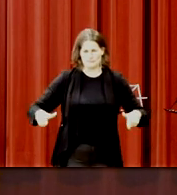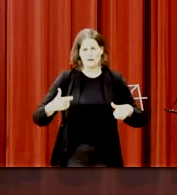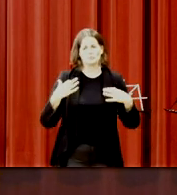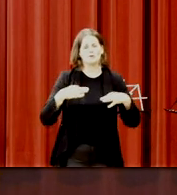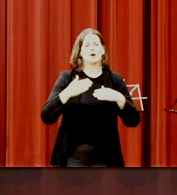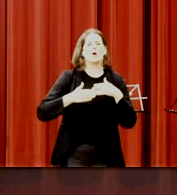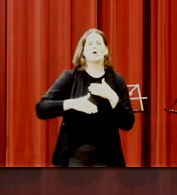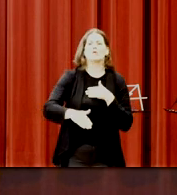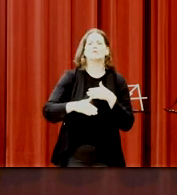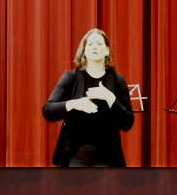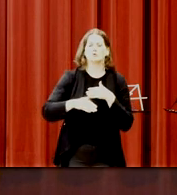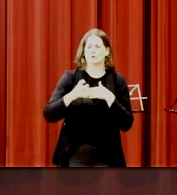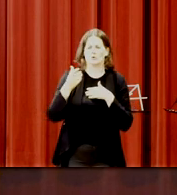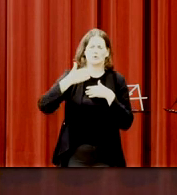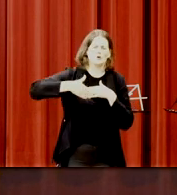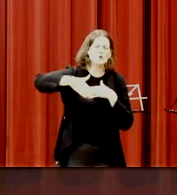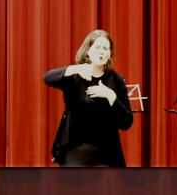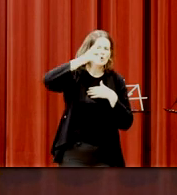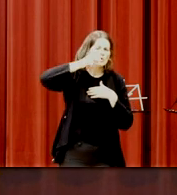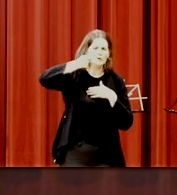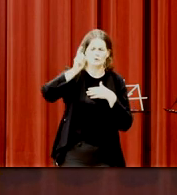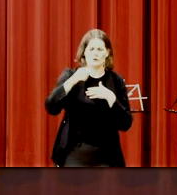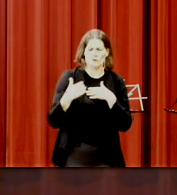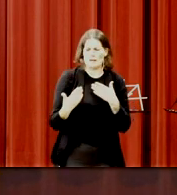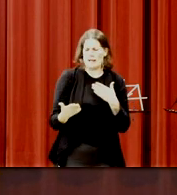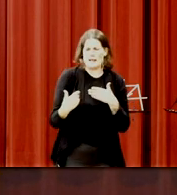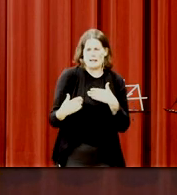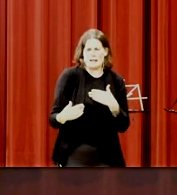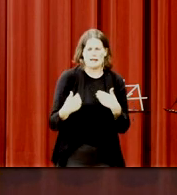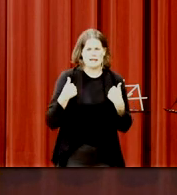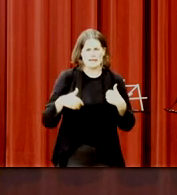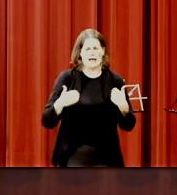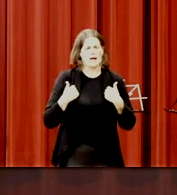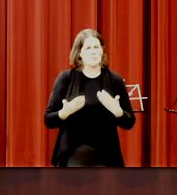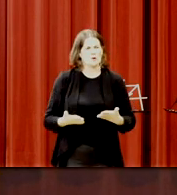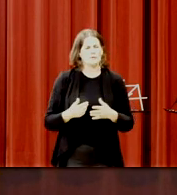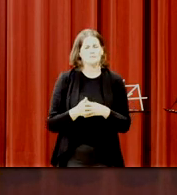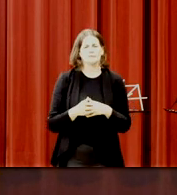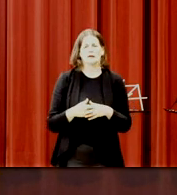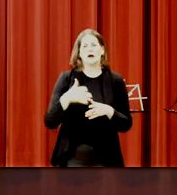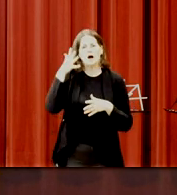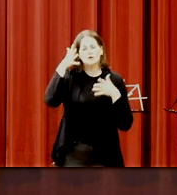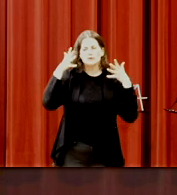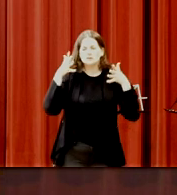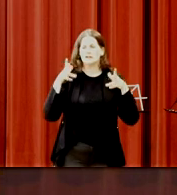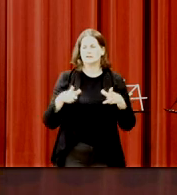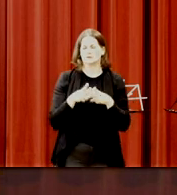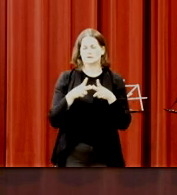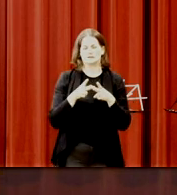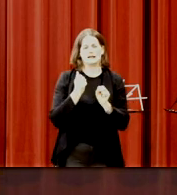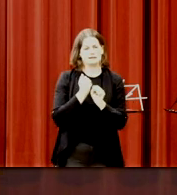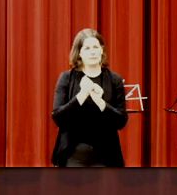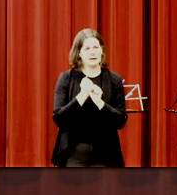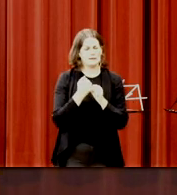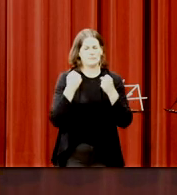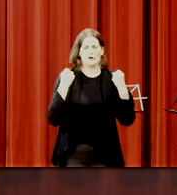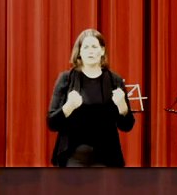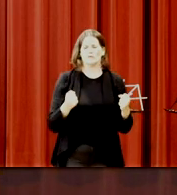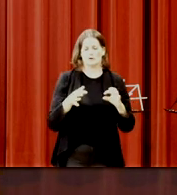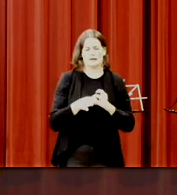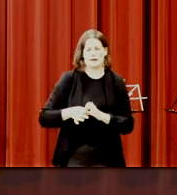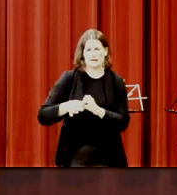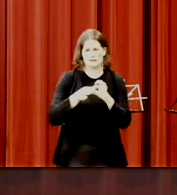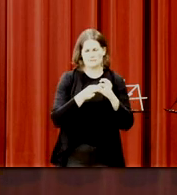enfortir aquests vincles. Ho vaig dir en una mica resumidament, però perquè s'entengui el sentit d'aquest pla no aliè a